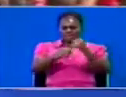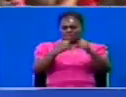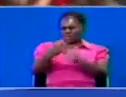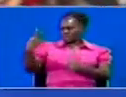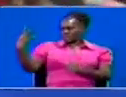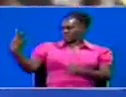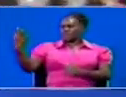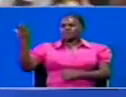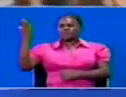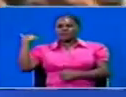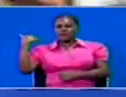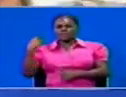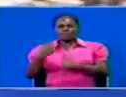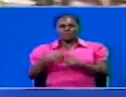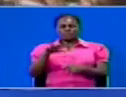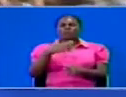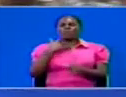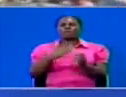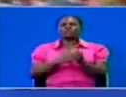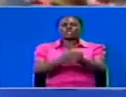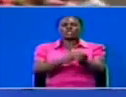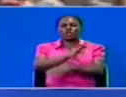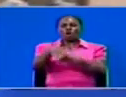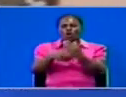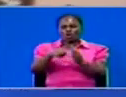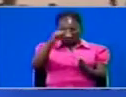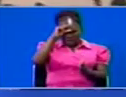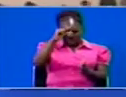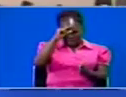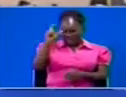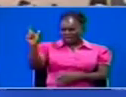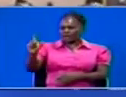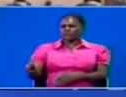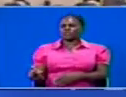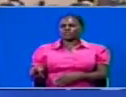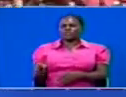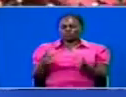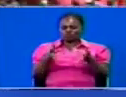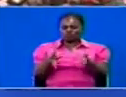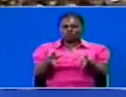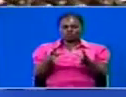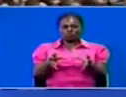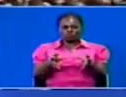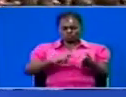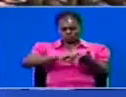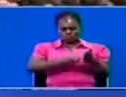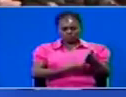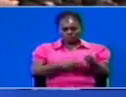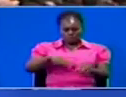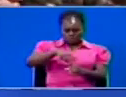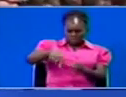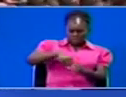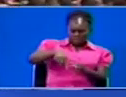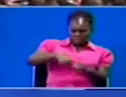iliyopita baada ya Joho kutaka kuongoza kila gavana kutoka pwani alipotaka kuwa lazima kandarasi ya uchimbaji madini